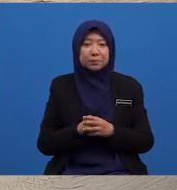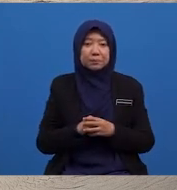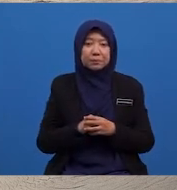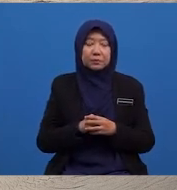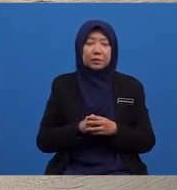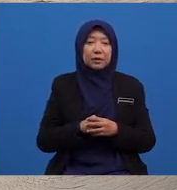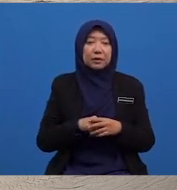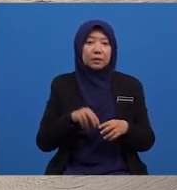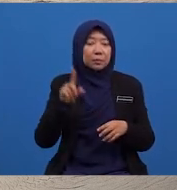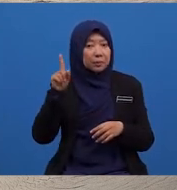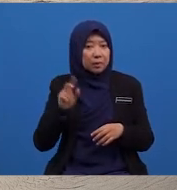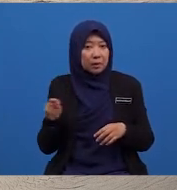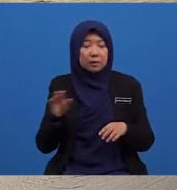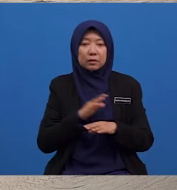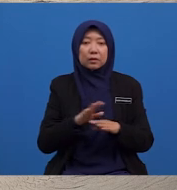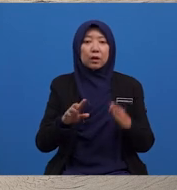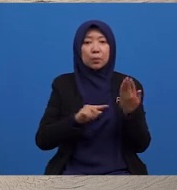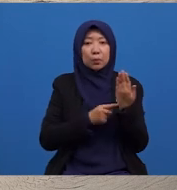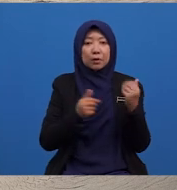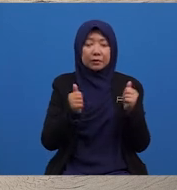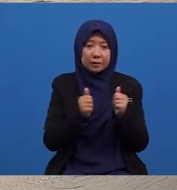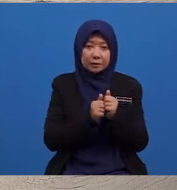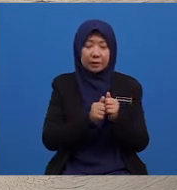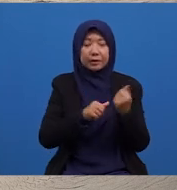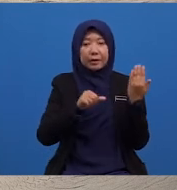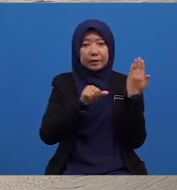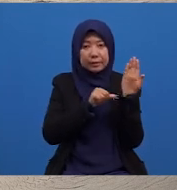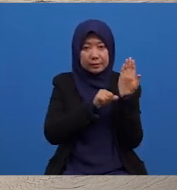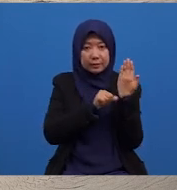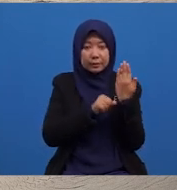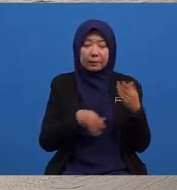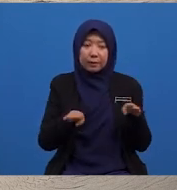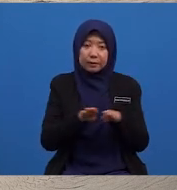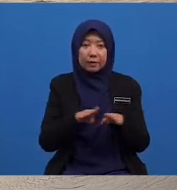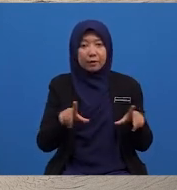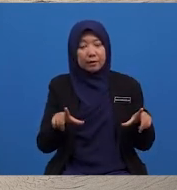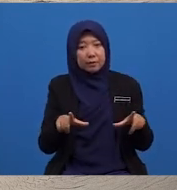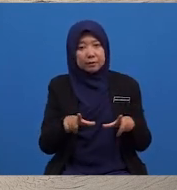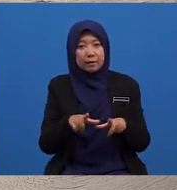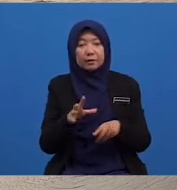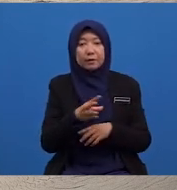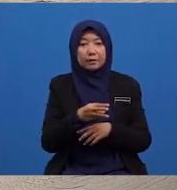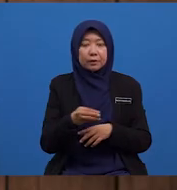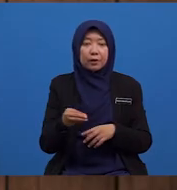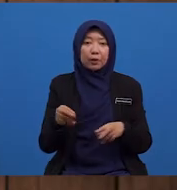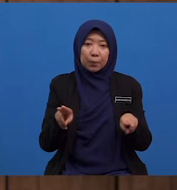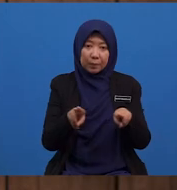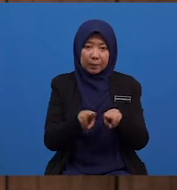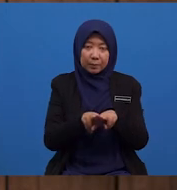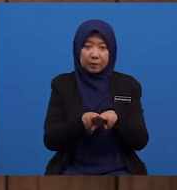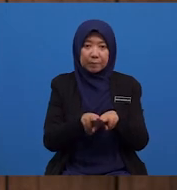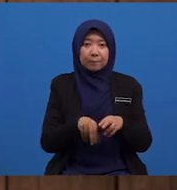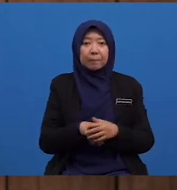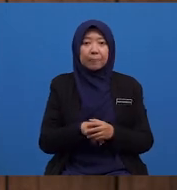tidak didahului oleh kata sendi nama seperti bagai, laksana dan umpama.